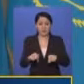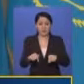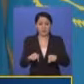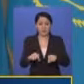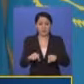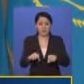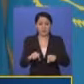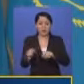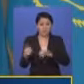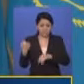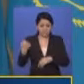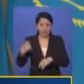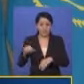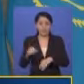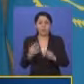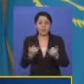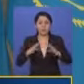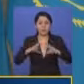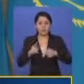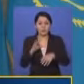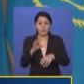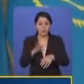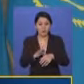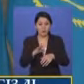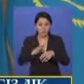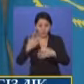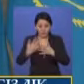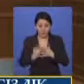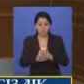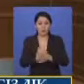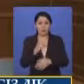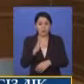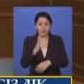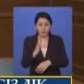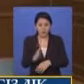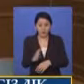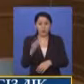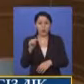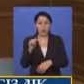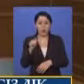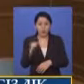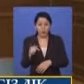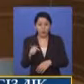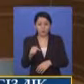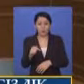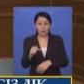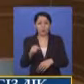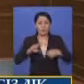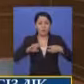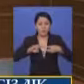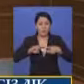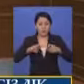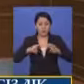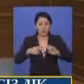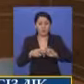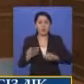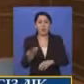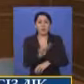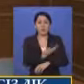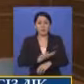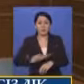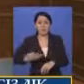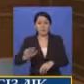тастап, қазіргі жаһандық пандемияны да еңсеріп отырмыз. Осы басымызға түскен сынақтар бізді